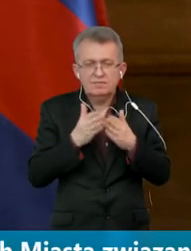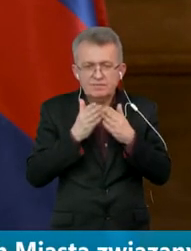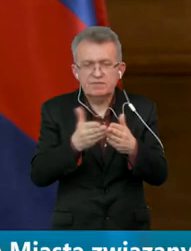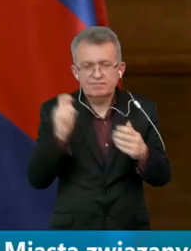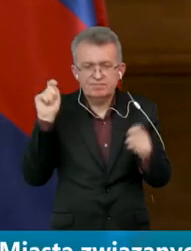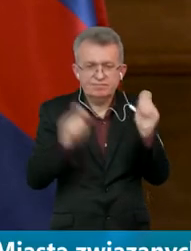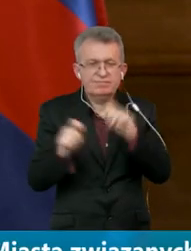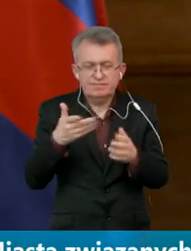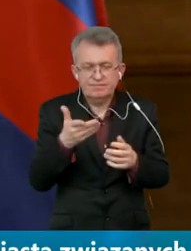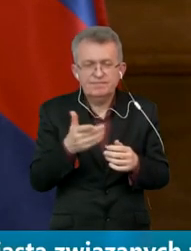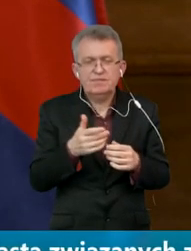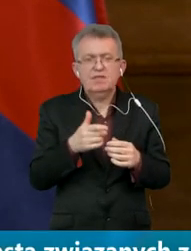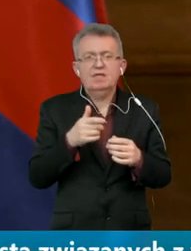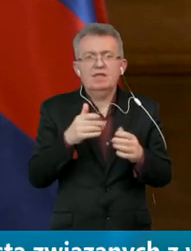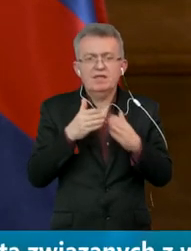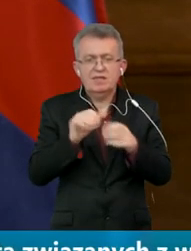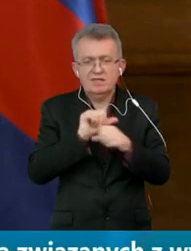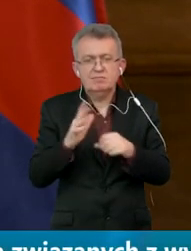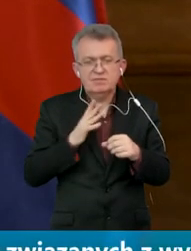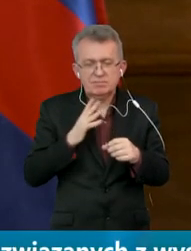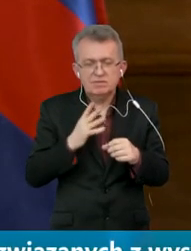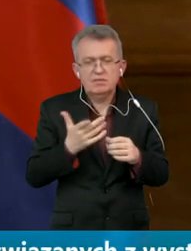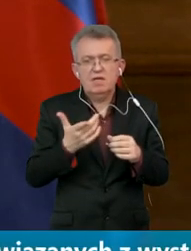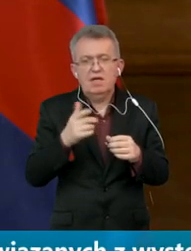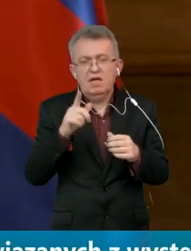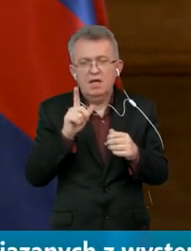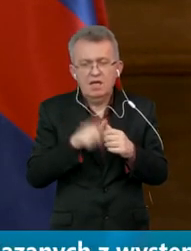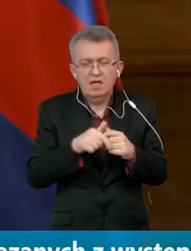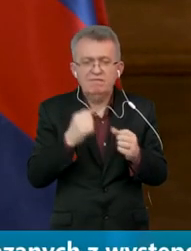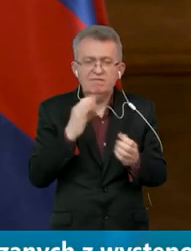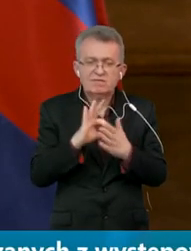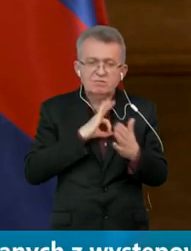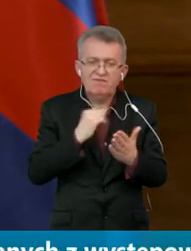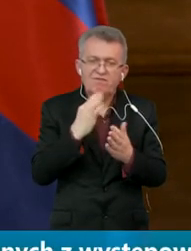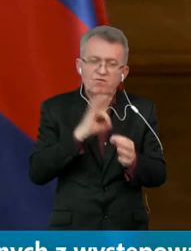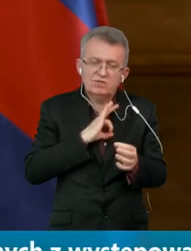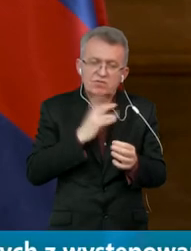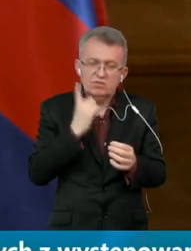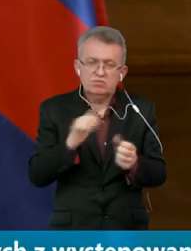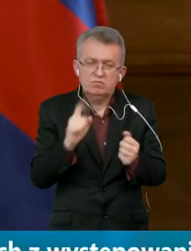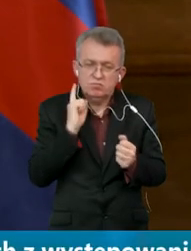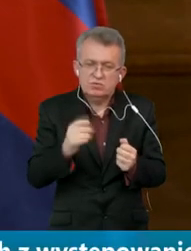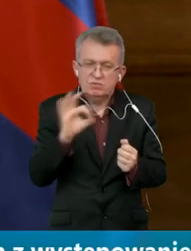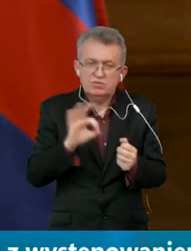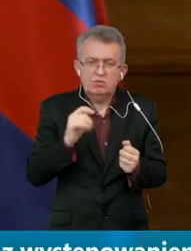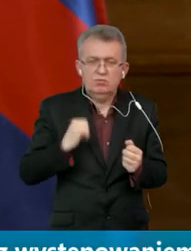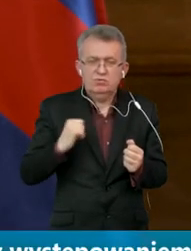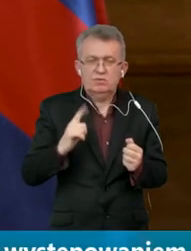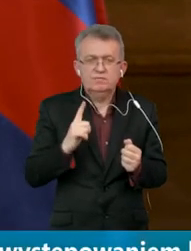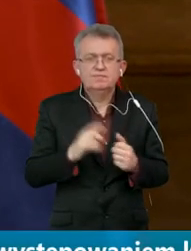Races. Więc teren jest zabezpieczony, natomiast w kwestiach własnościowych musimy niestety jeszcze poczekać.